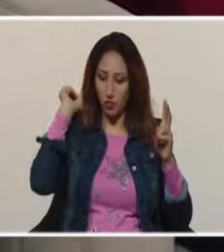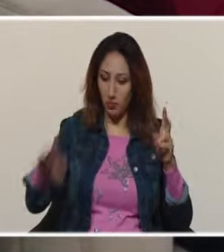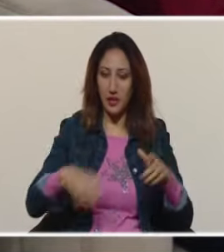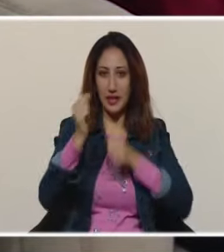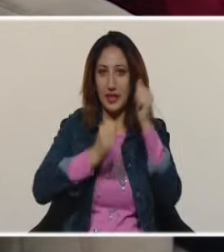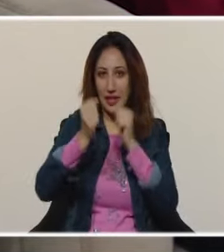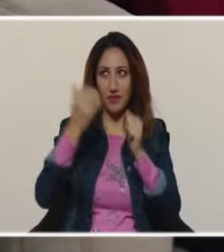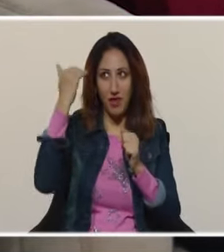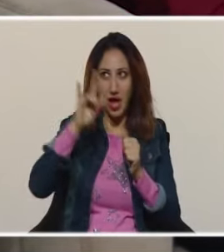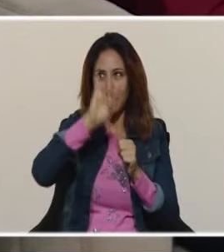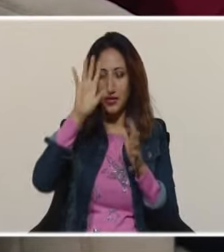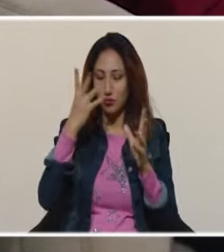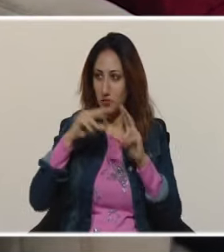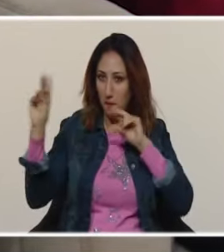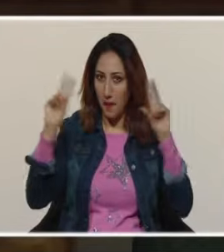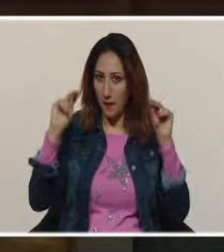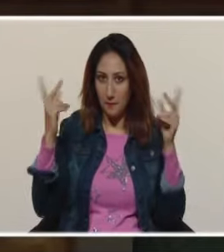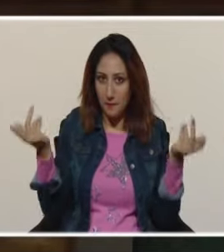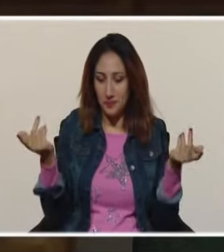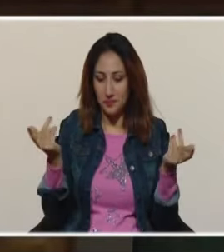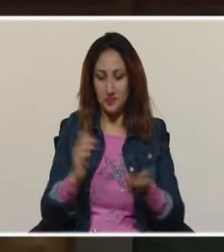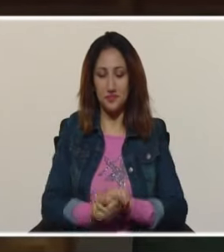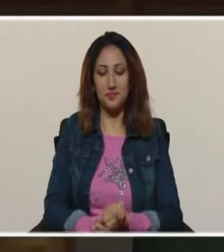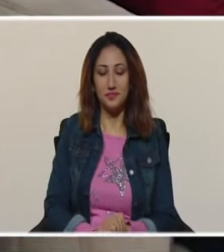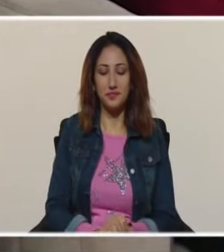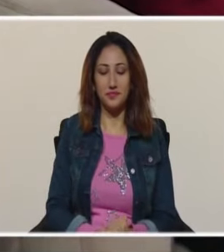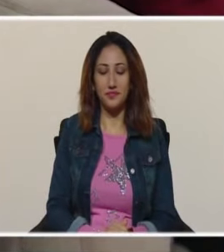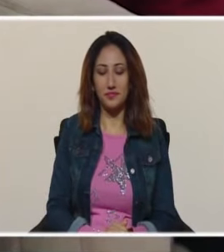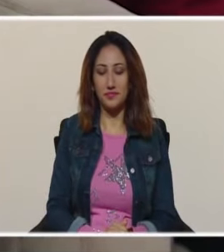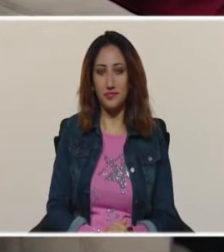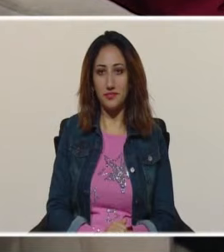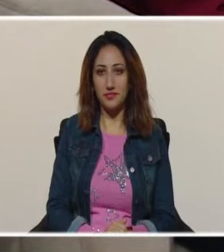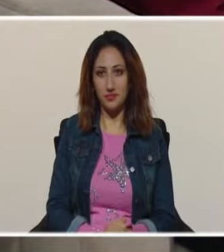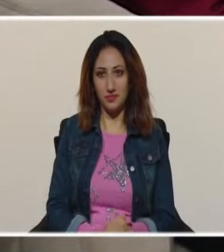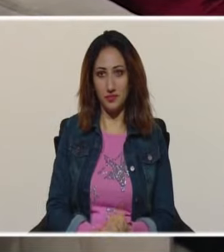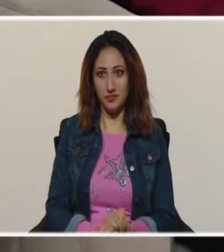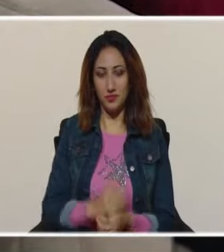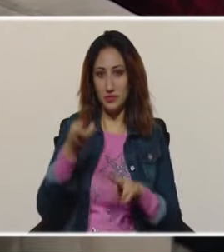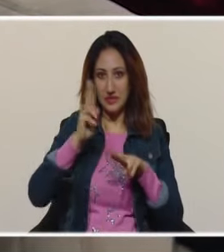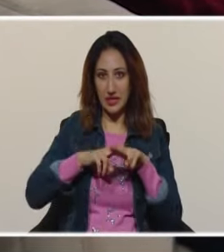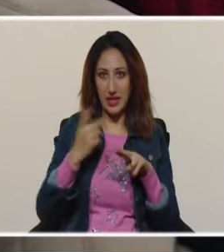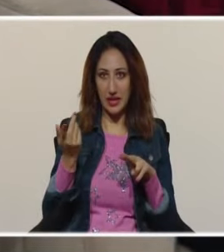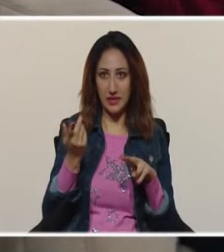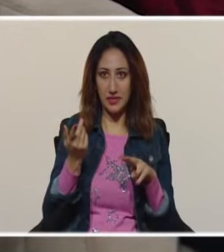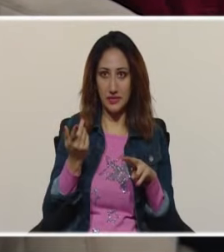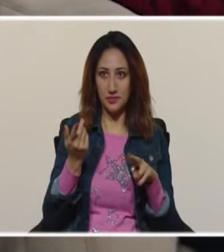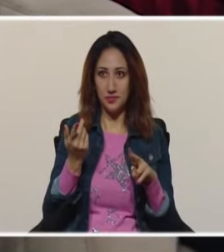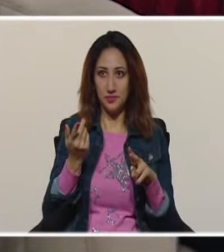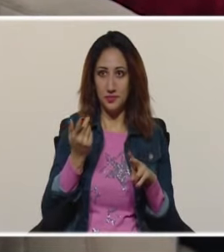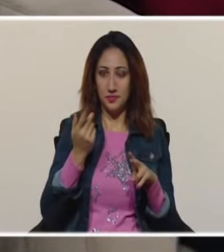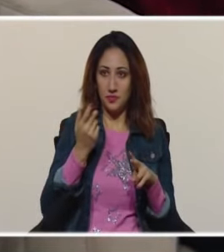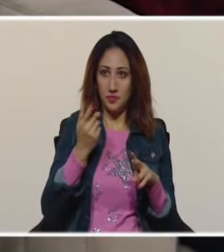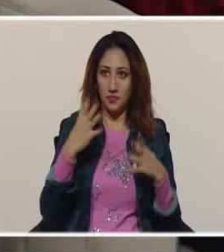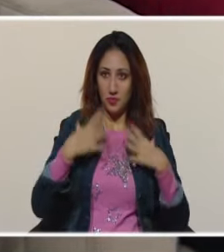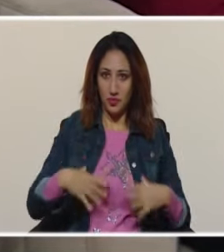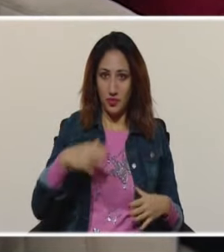يجري على طول. ايه ثاني؟ يعني حاجات اطفال كل ما بتشوفنا انا واخويا بالستايل ده